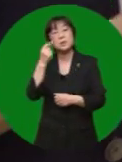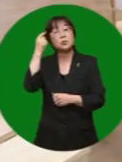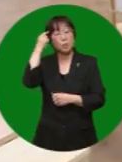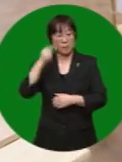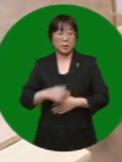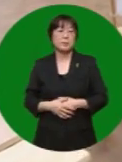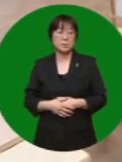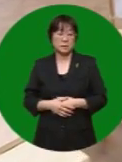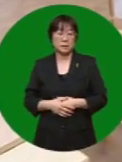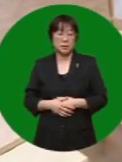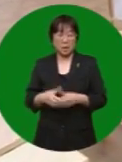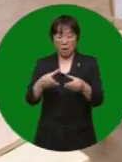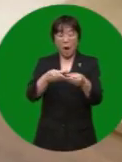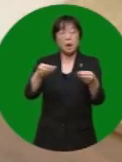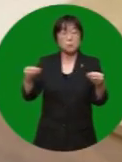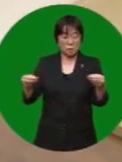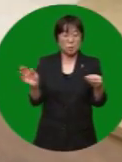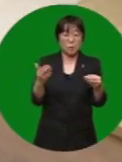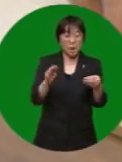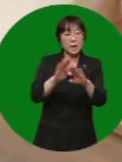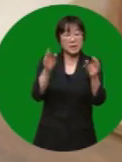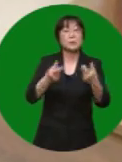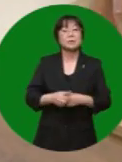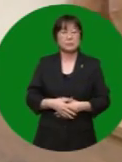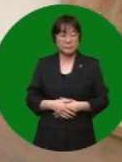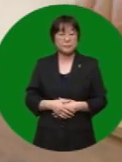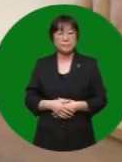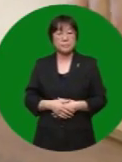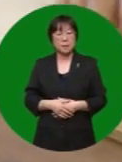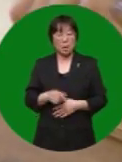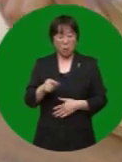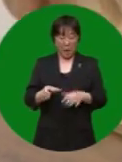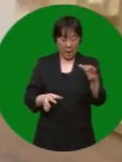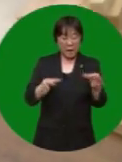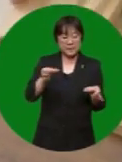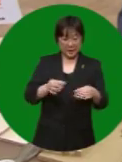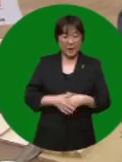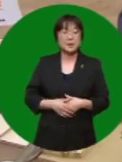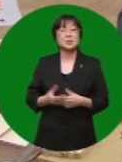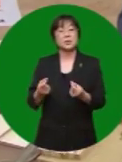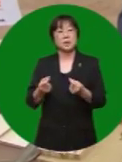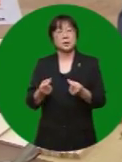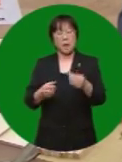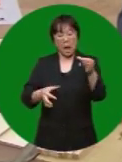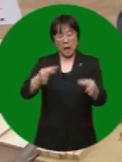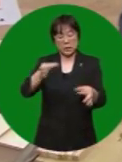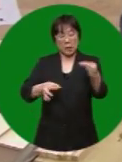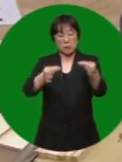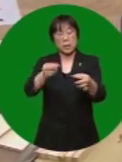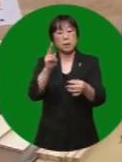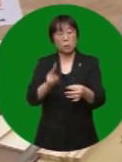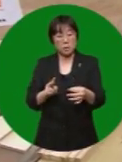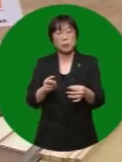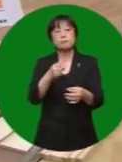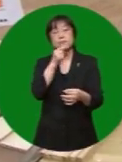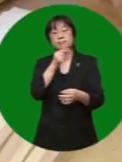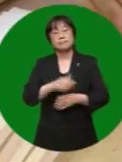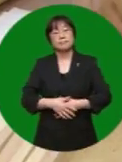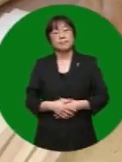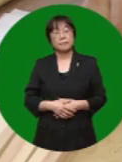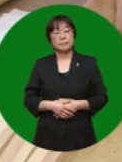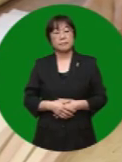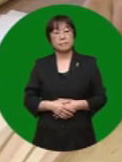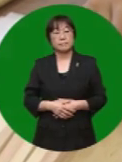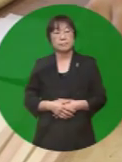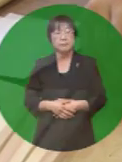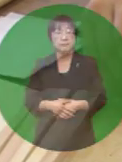ります。 まずはこれを外すところから始まって、はい、でこれが柱です。 柱を立てる ような、まず柱を立てる、